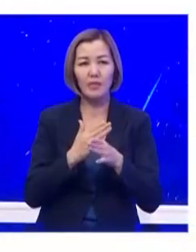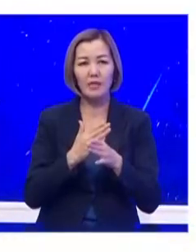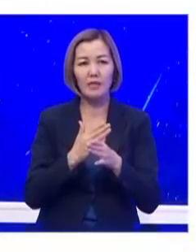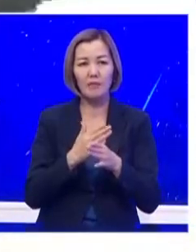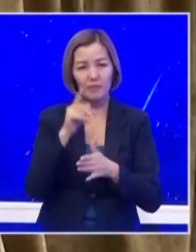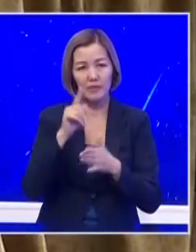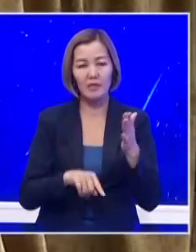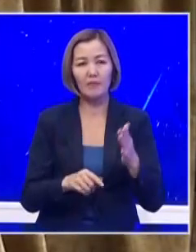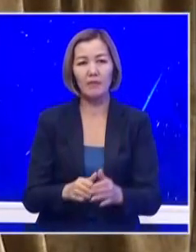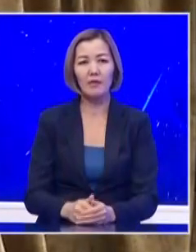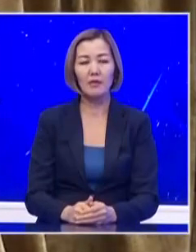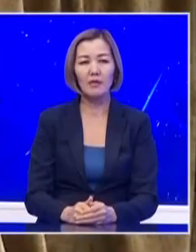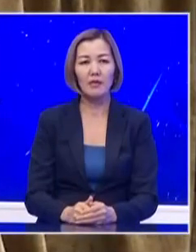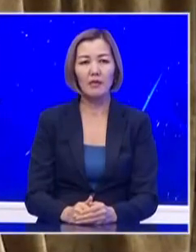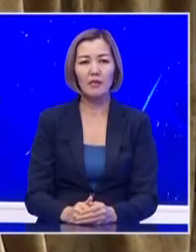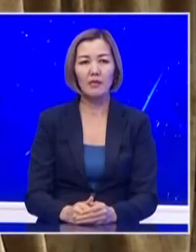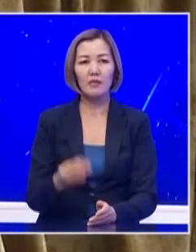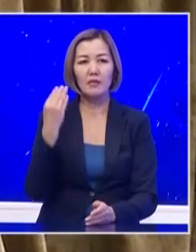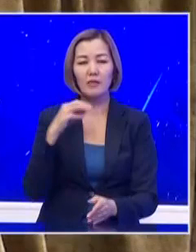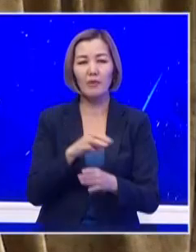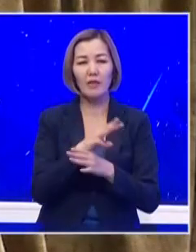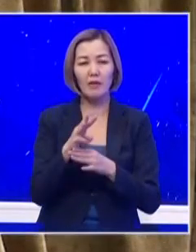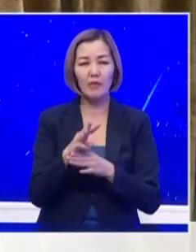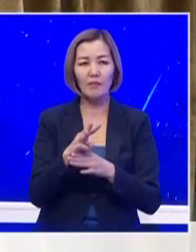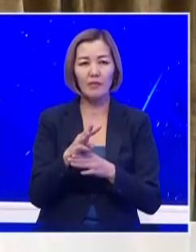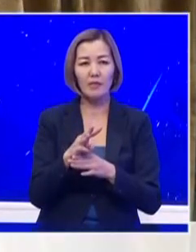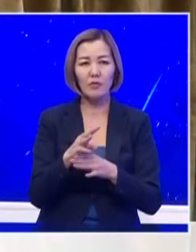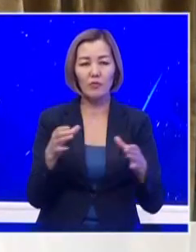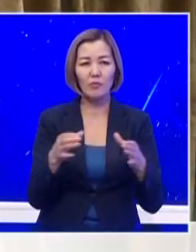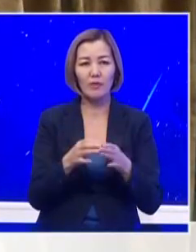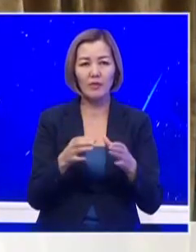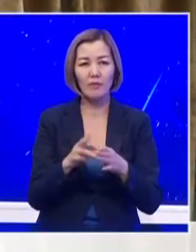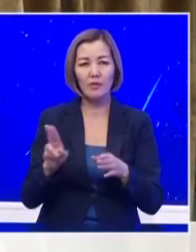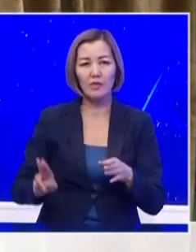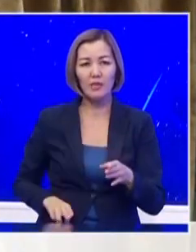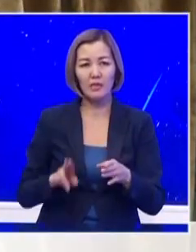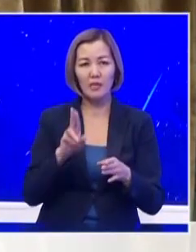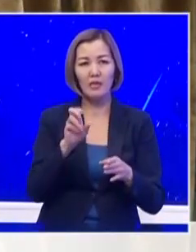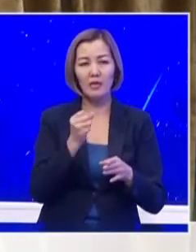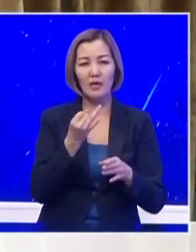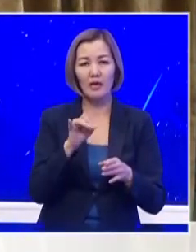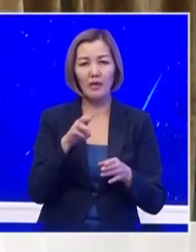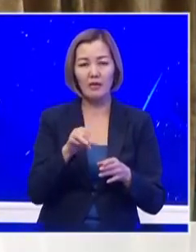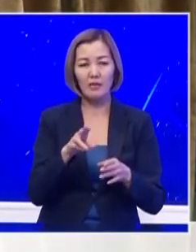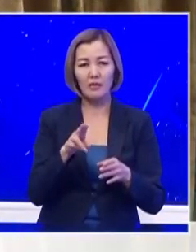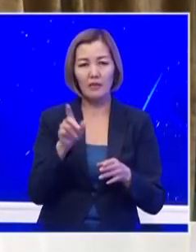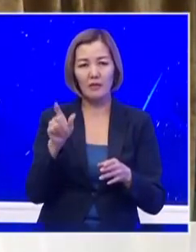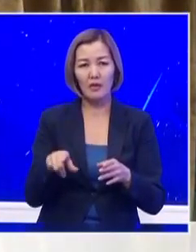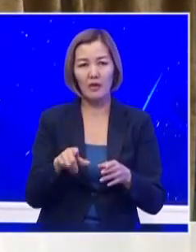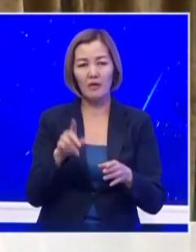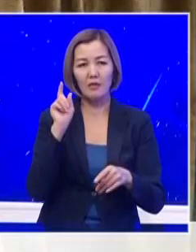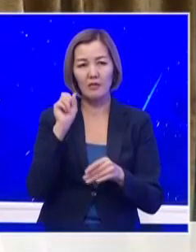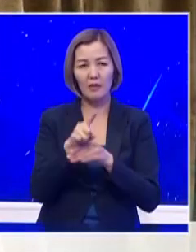сізге сенемін. Сапаны қамтамасыз ету департаментінің директоры Қайрат Мырзаға да тапсырма бердім. Жуық